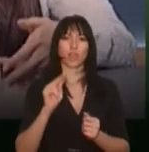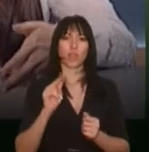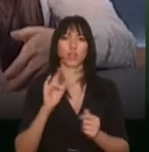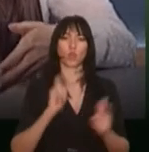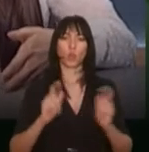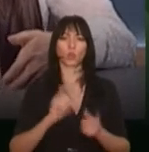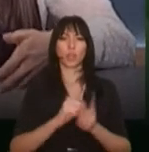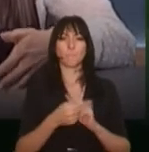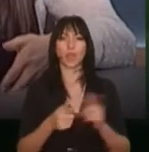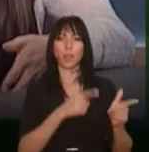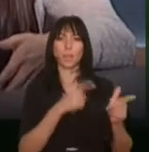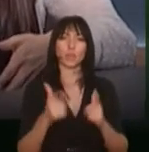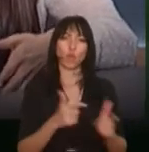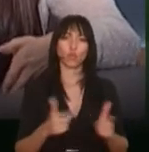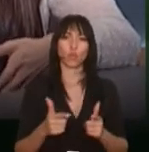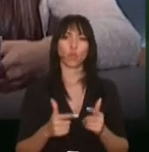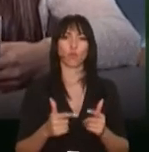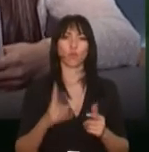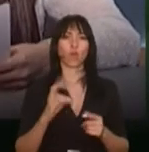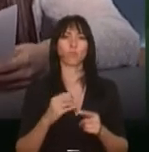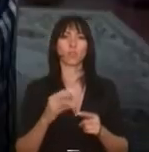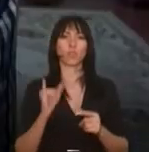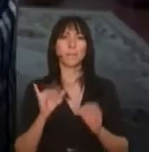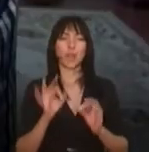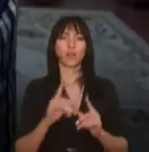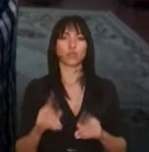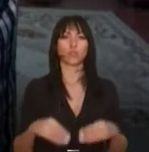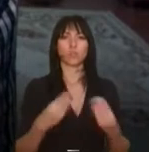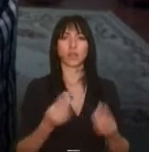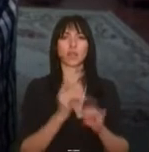аби вміти вчасно і правильно надати дитині першу допомогу.